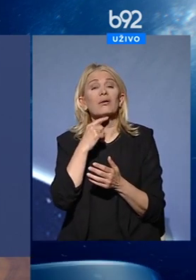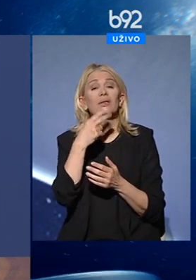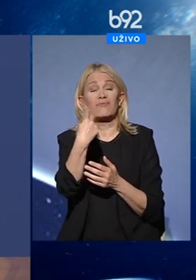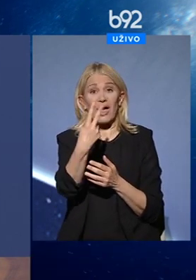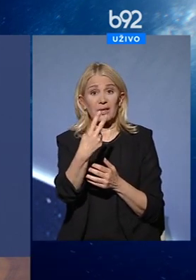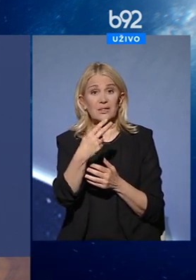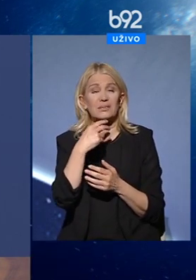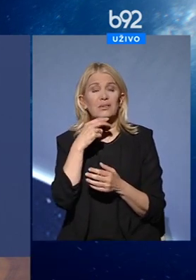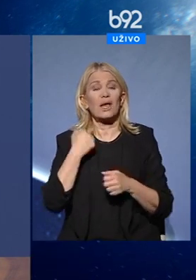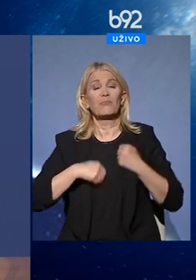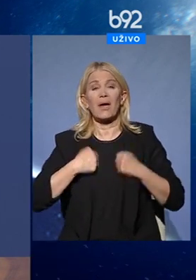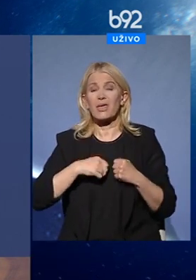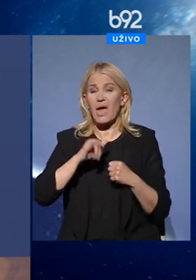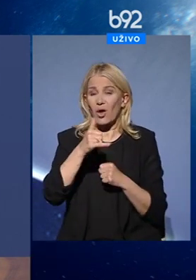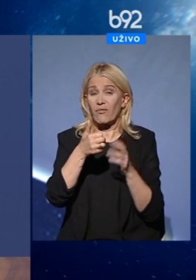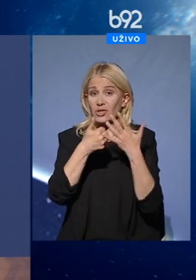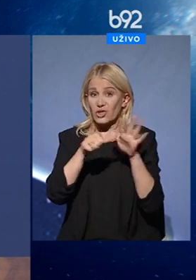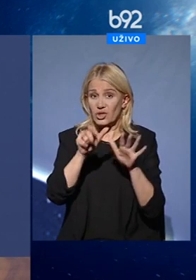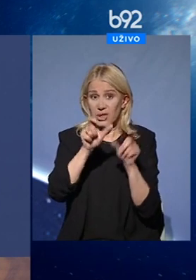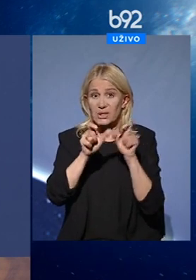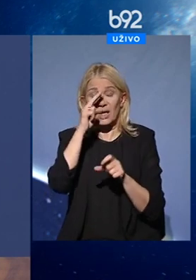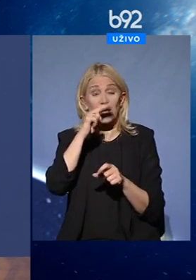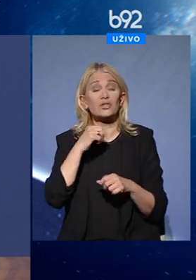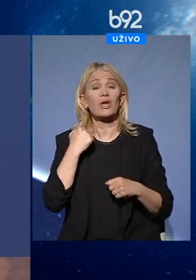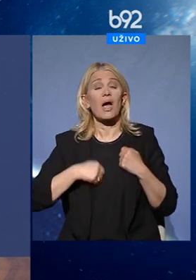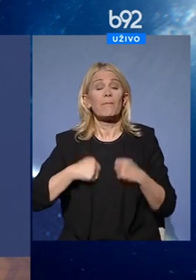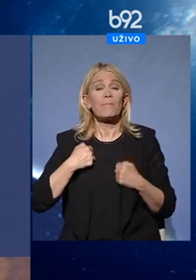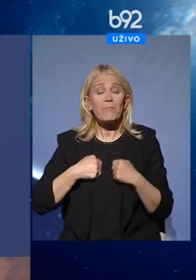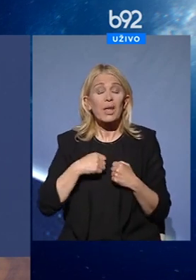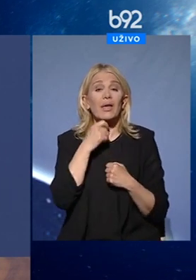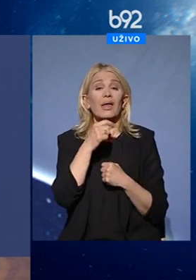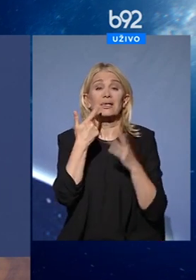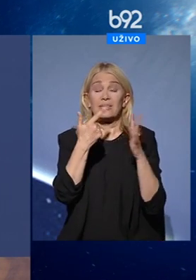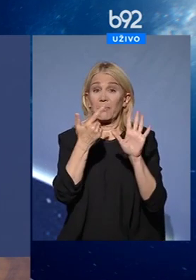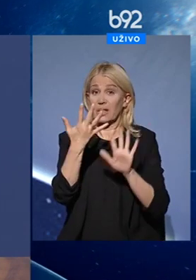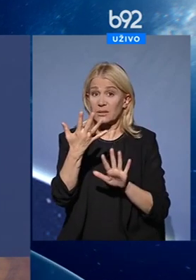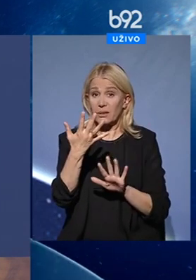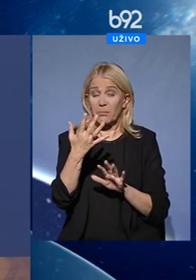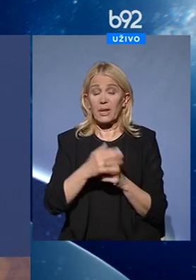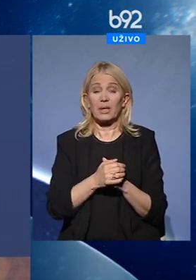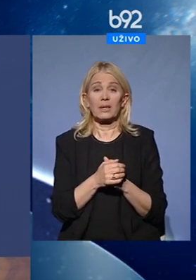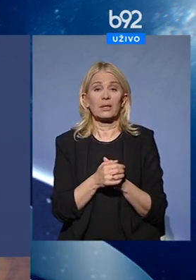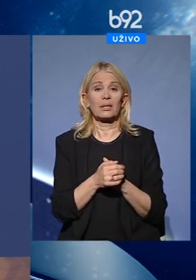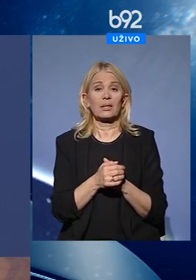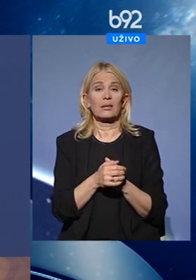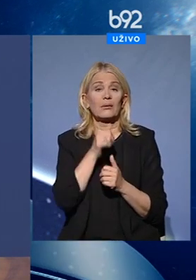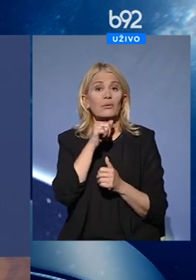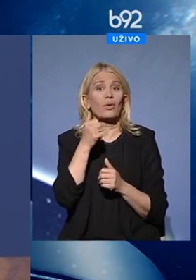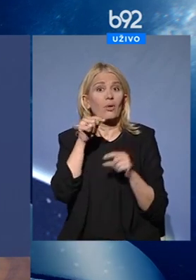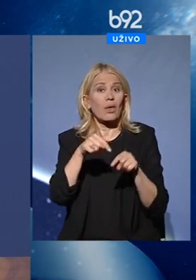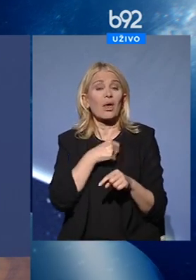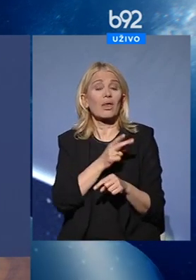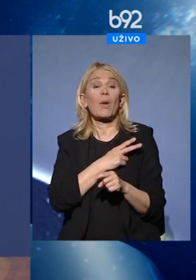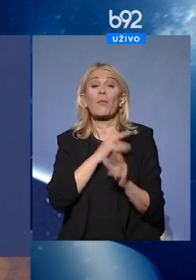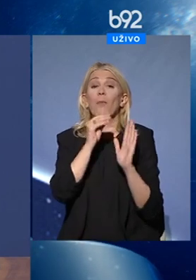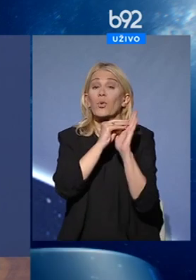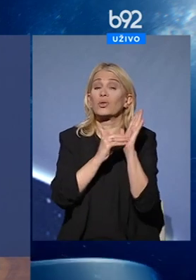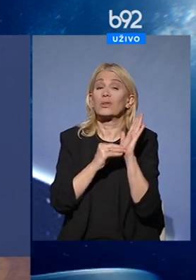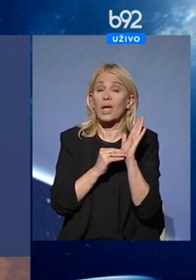Banja Janaković 16 pacijenata, Niška Banja 75 pacijenata. To je i imamo podatke koji